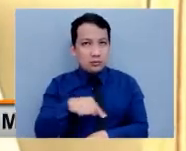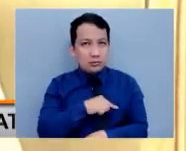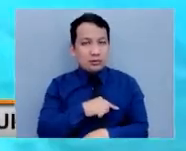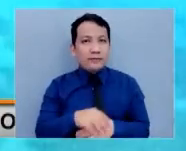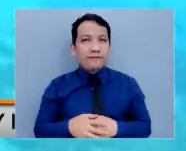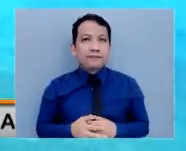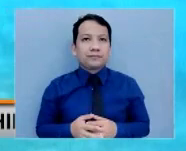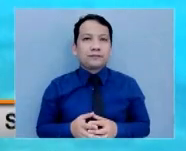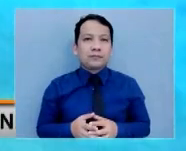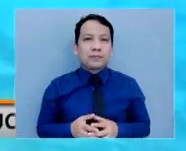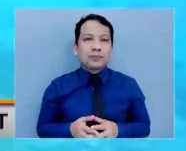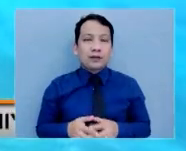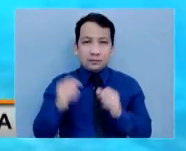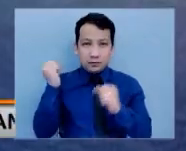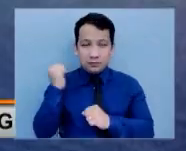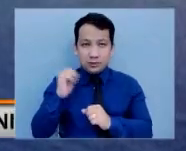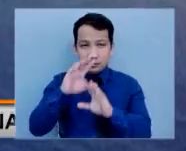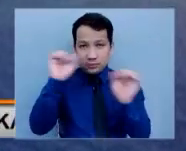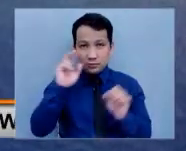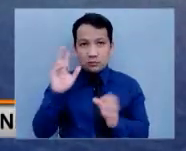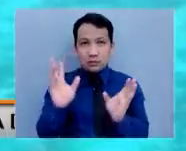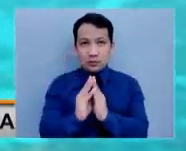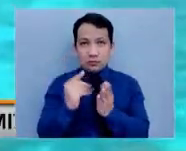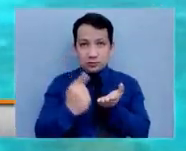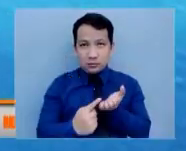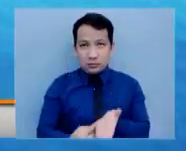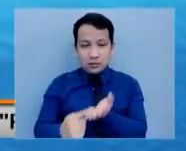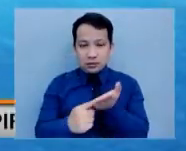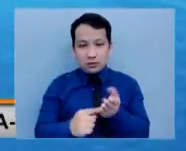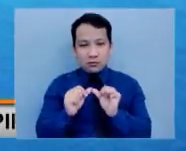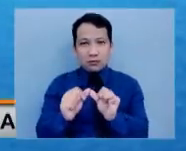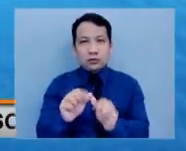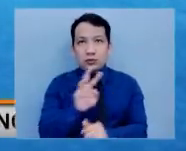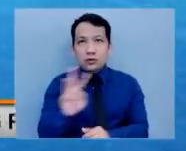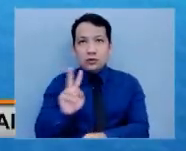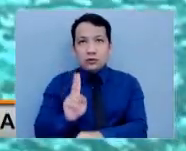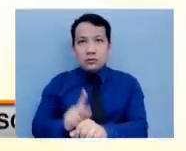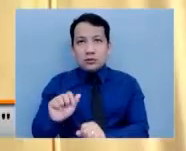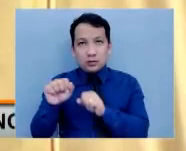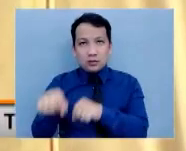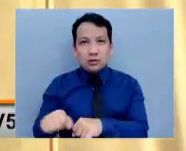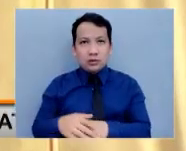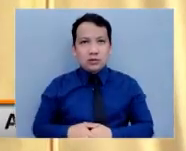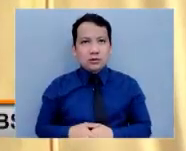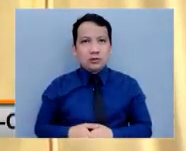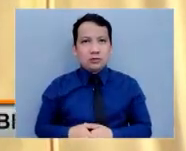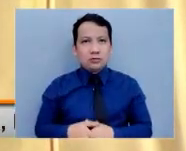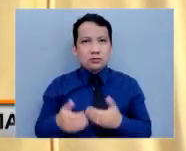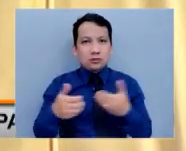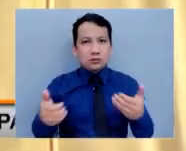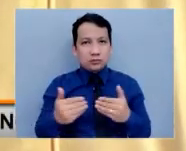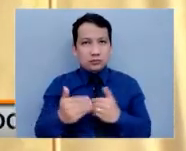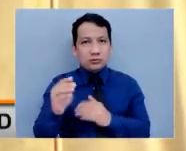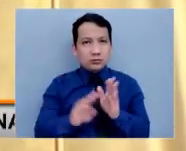us. Umaasa si Marcos na kasama sa mga natalakay ang patuloy na issue sa West Philippine Sea. Para naman magkaroon tayo ng progress kasi yun